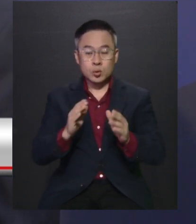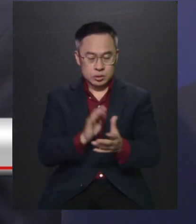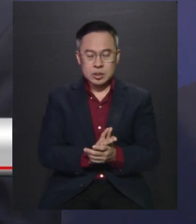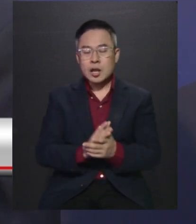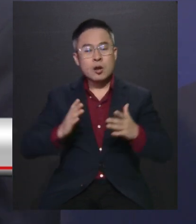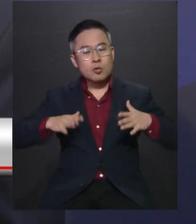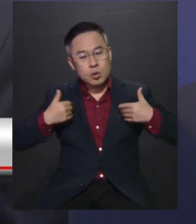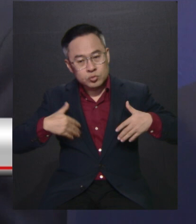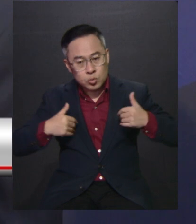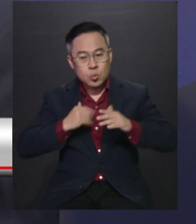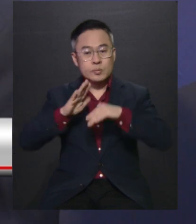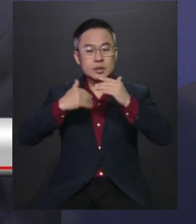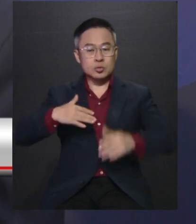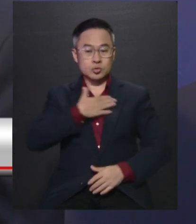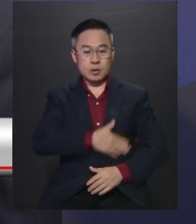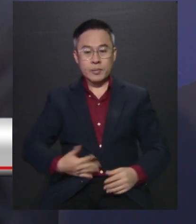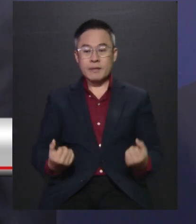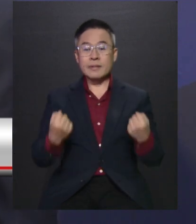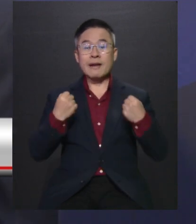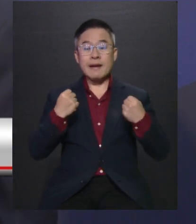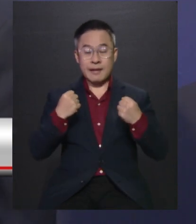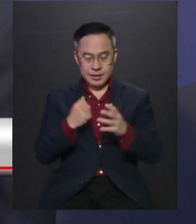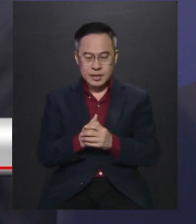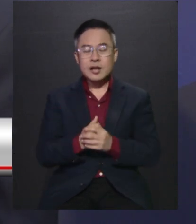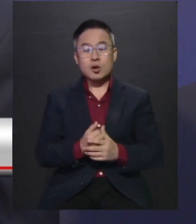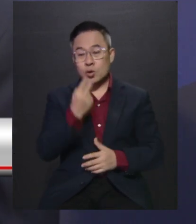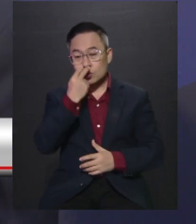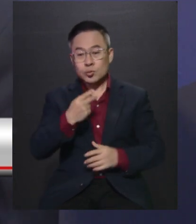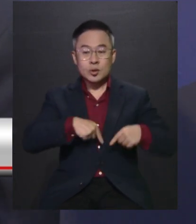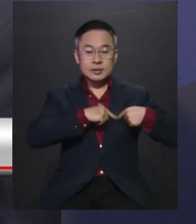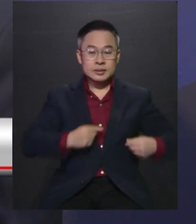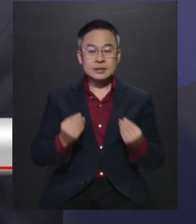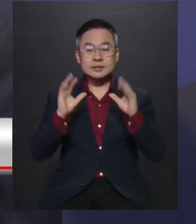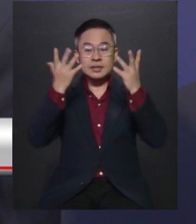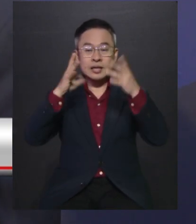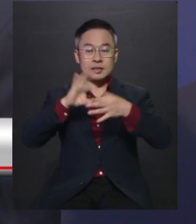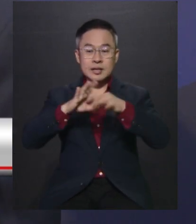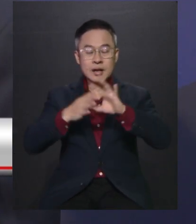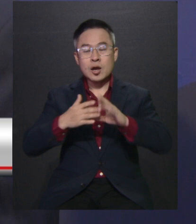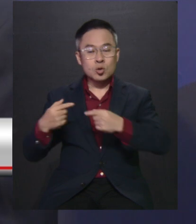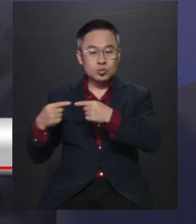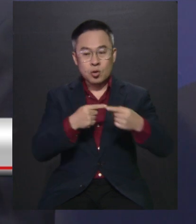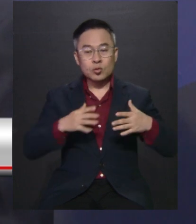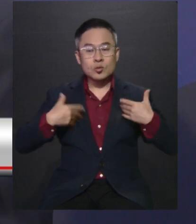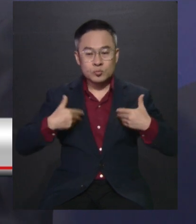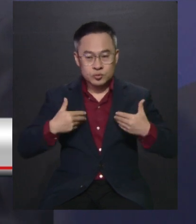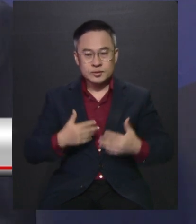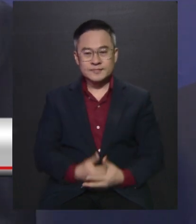ความสุขความเจริญมีสุขภาพพลายที่แข็งแรงและก็เชียร์กีฬาตามชมกีฬากันอย่างสนุกครับขอบคุณ